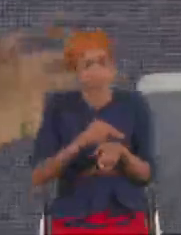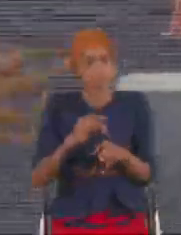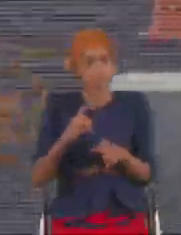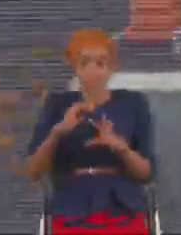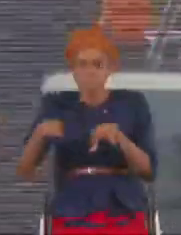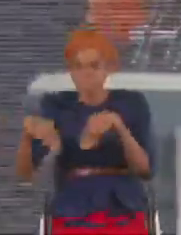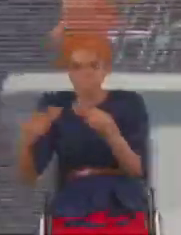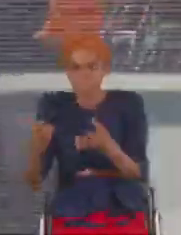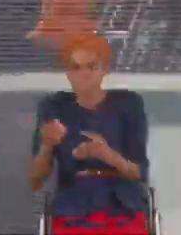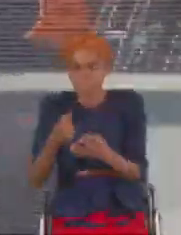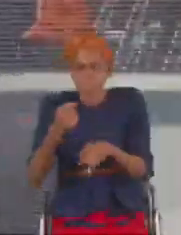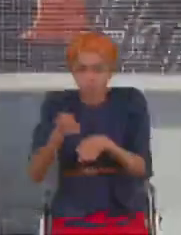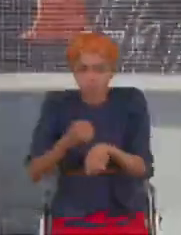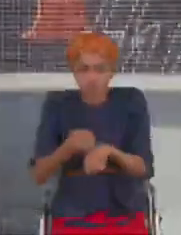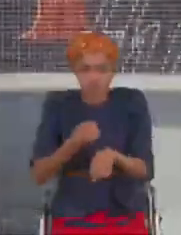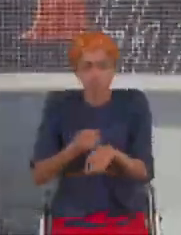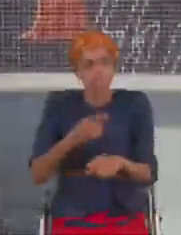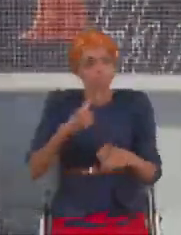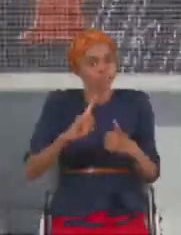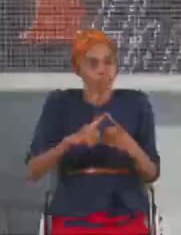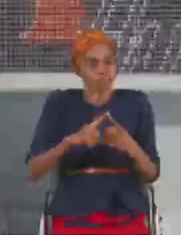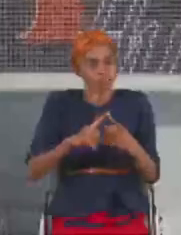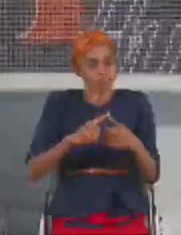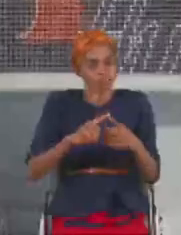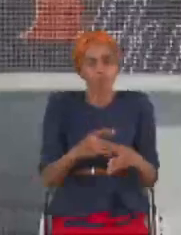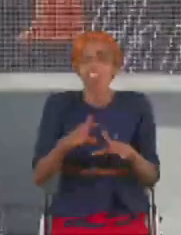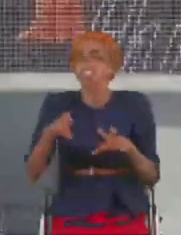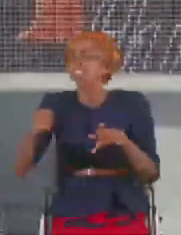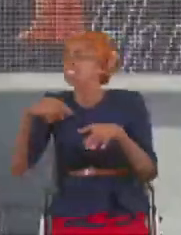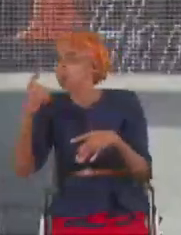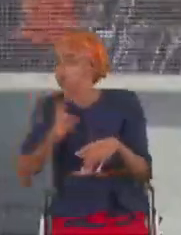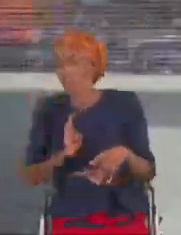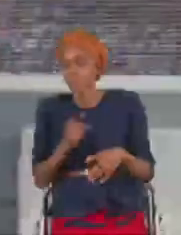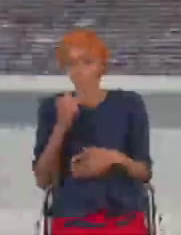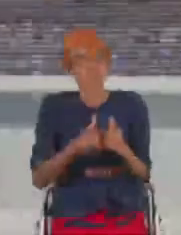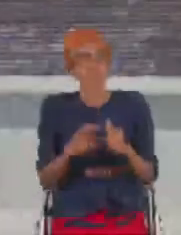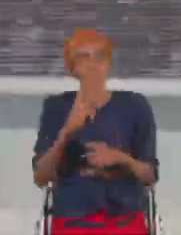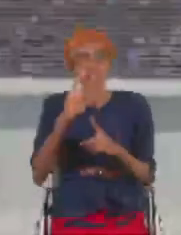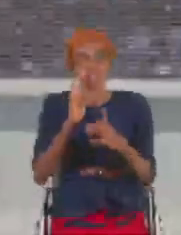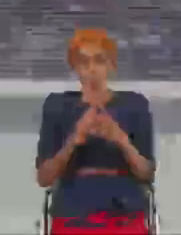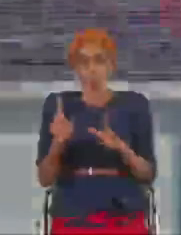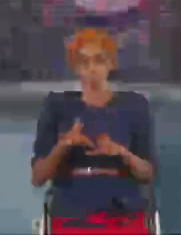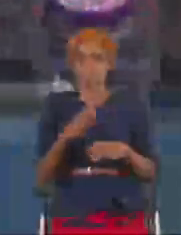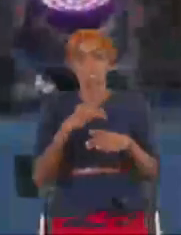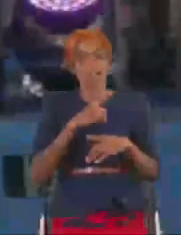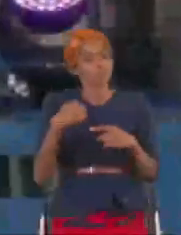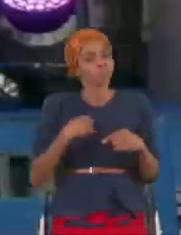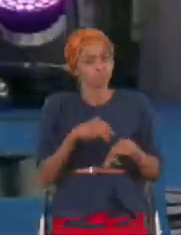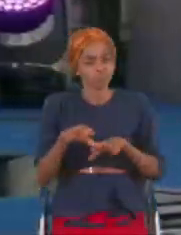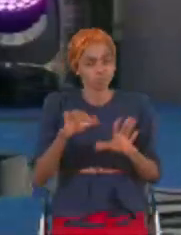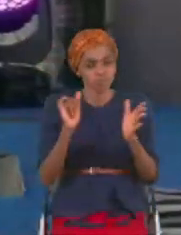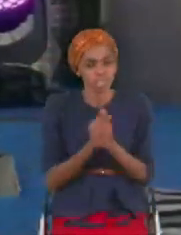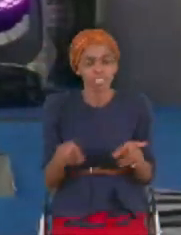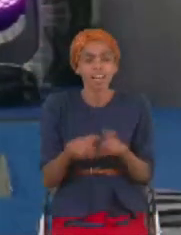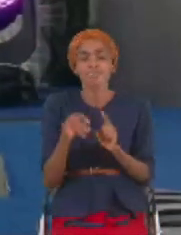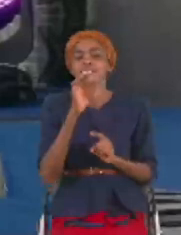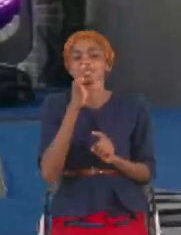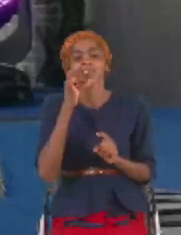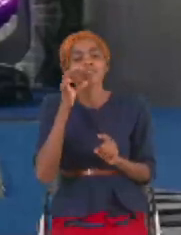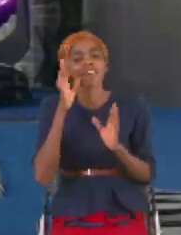nous le donnons les eaux et nous dit elodie tout ce que nous devons faire et nous le faisons comme le